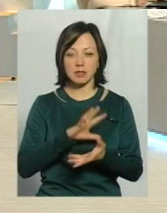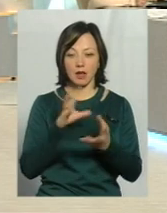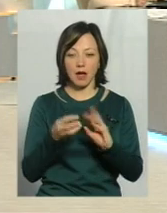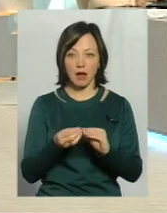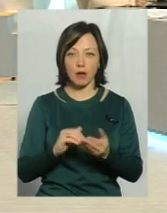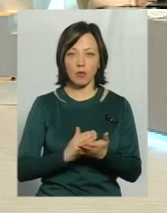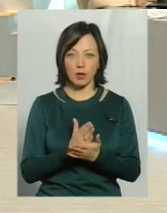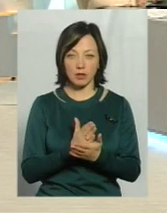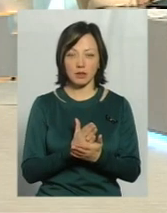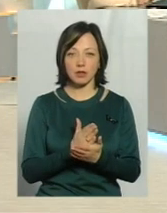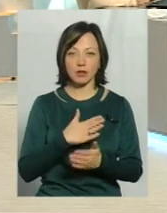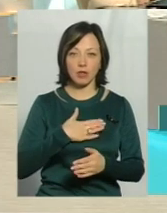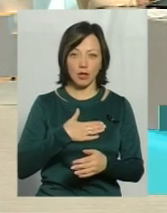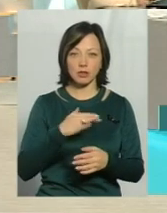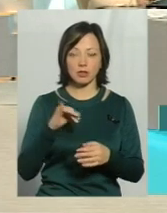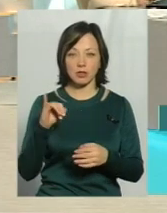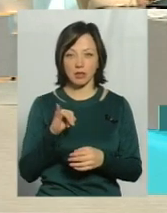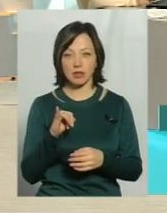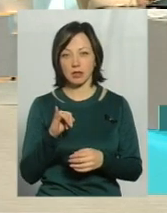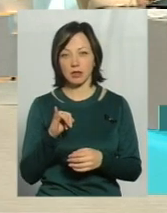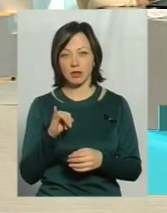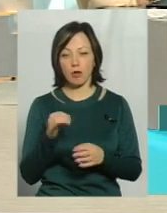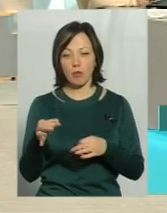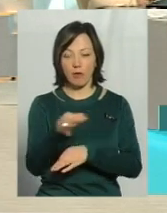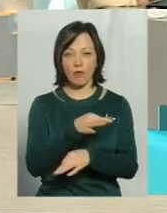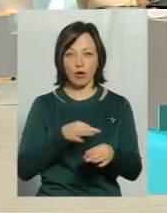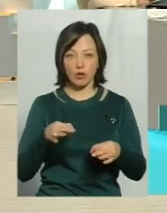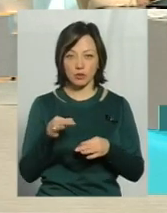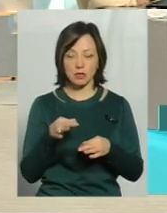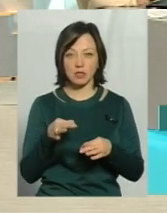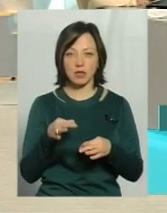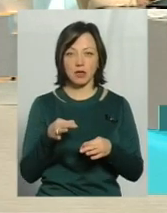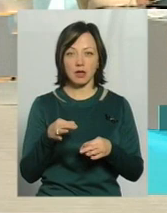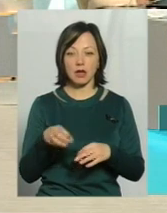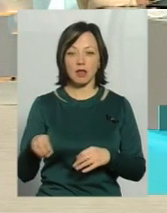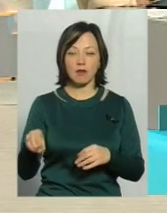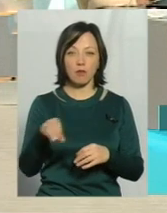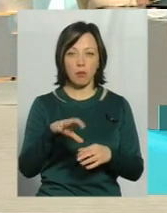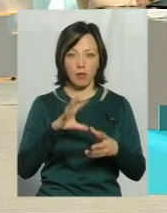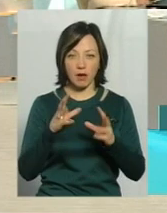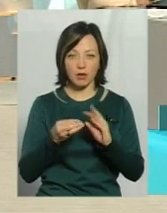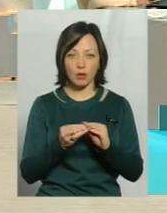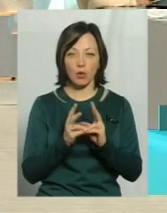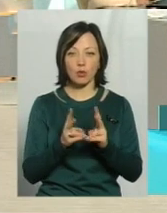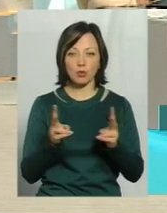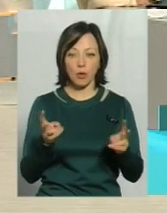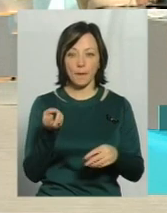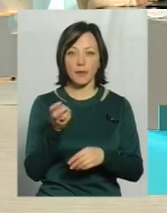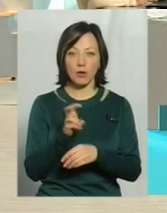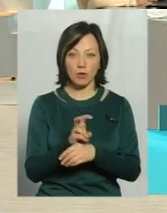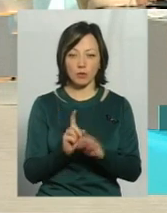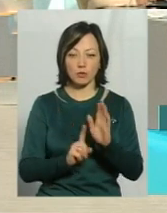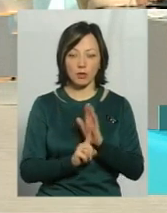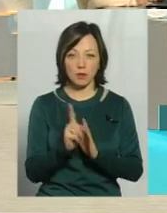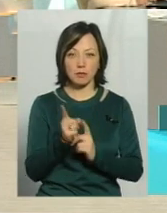політика така і наша, і вона зараз в нас теж обговорюється, і загальноєвропейська, що хто приходить і береться